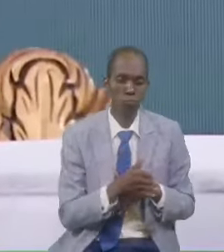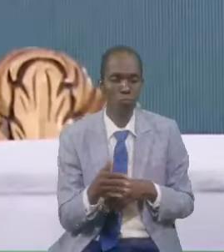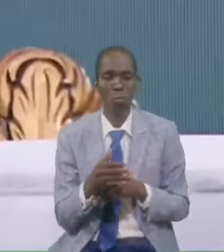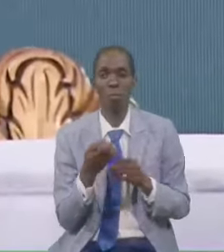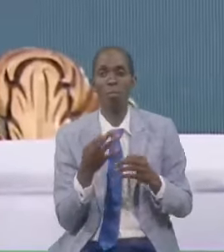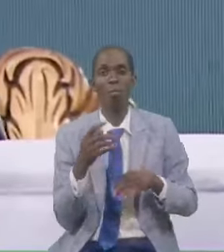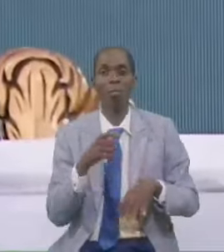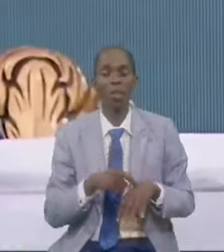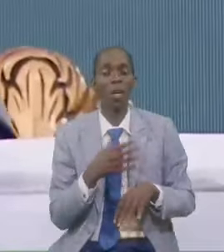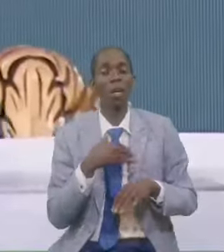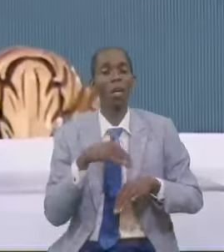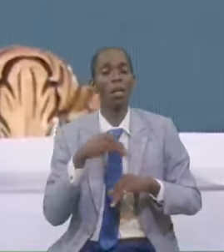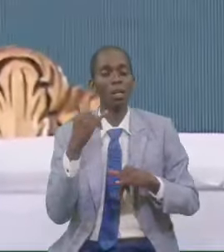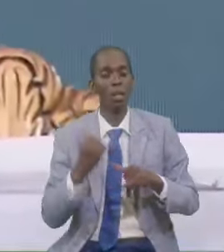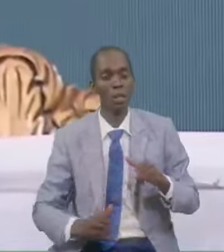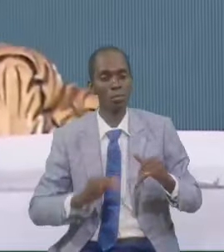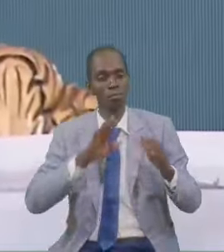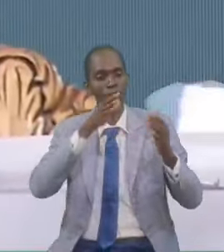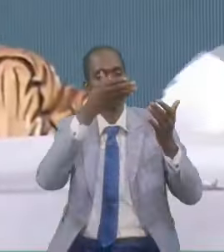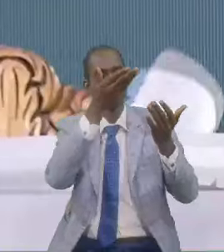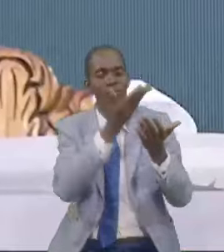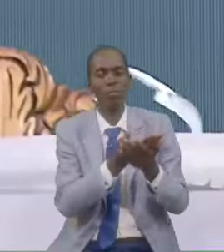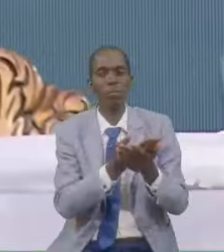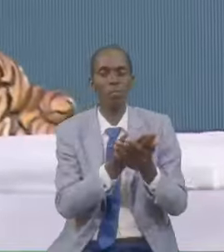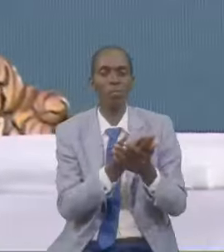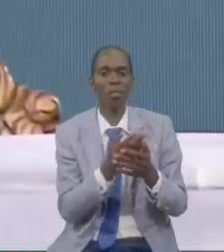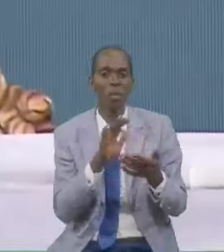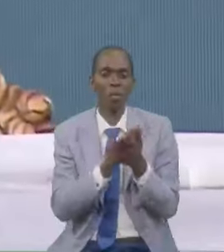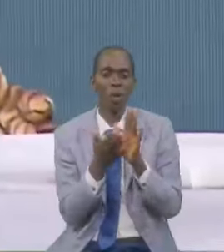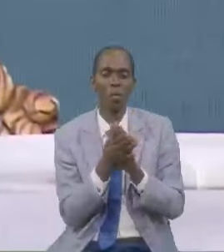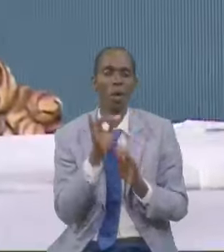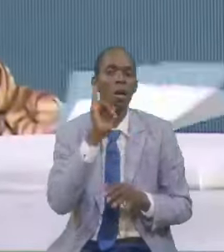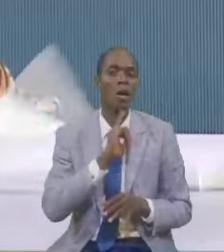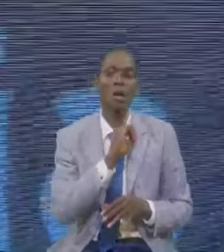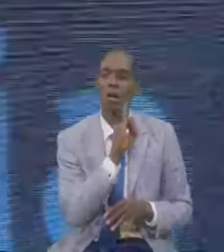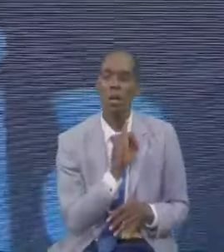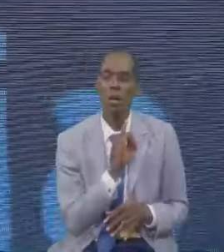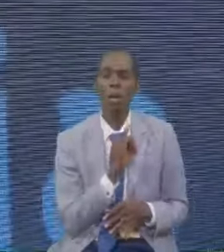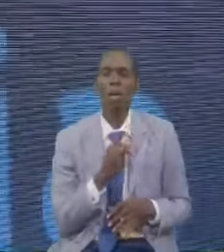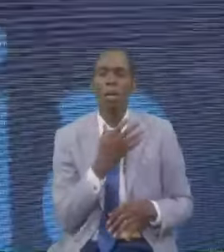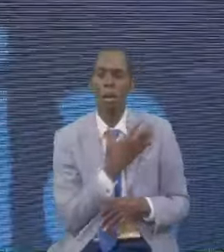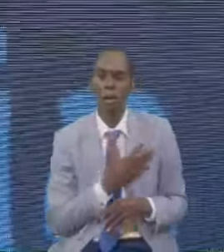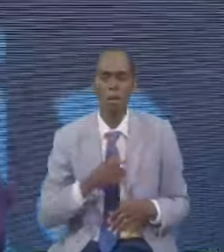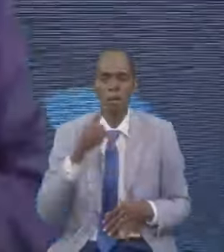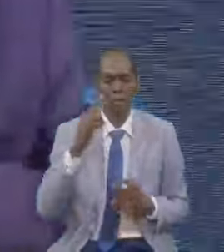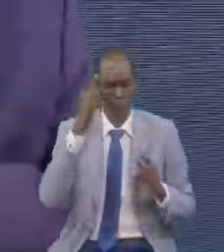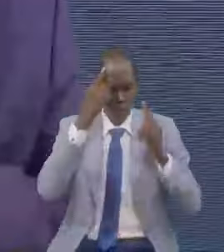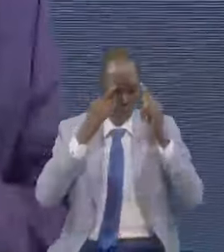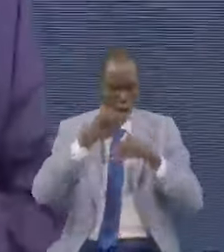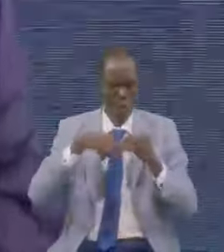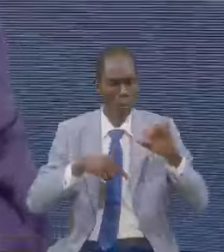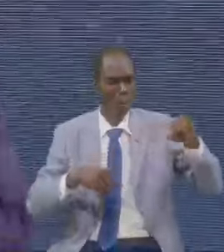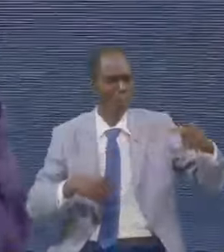eventually became Israel. అయినప్పటికీ యాకోబుగా ఉండలేదు, ఇజ్రాయేల్ అయ్యాడు. You think about Jabez. మీరు ఎబెజ్ గురించి